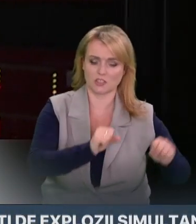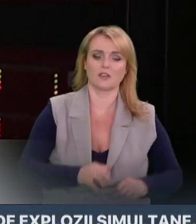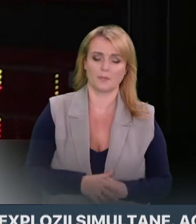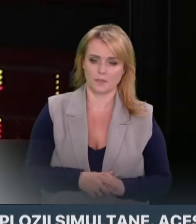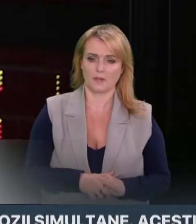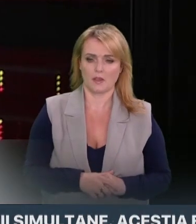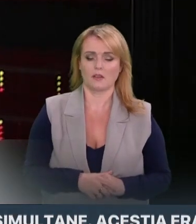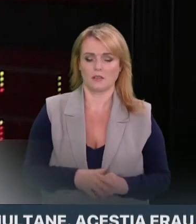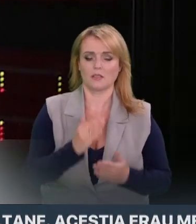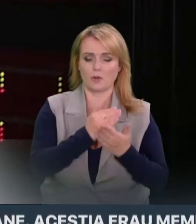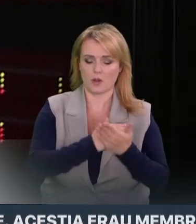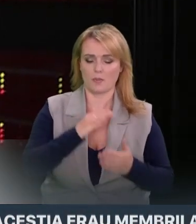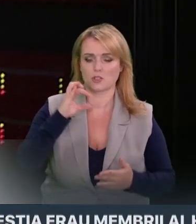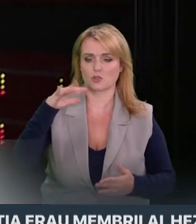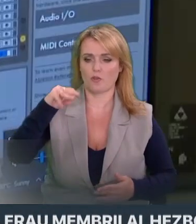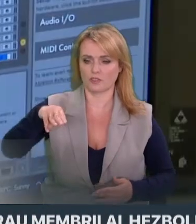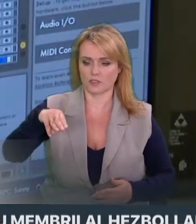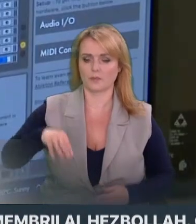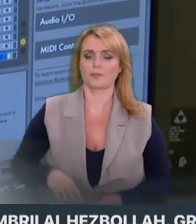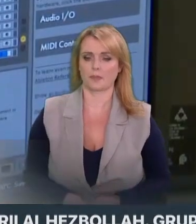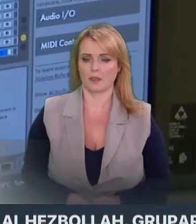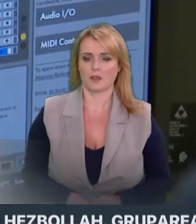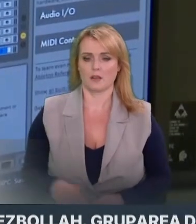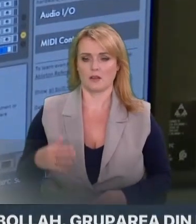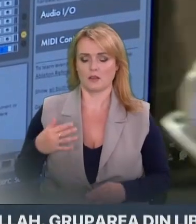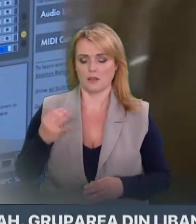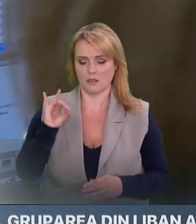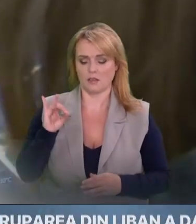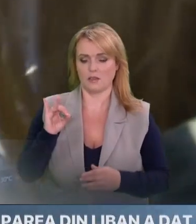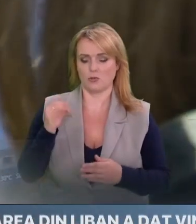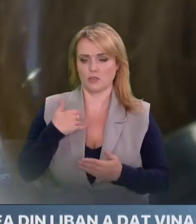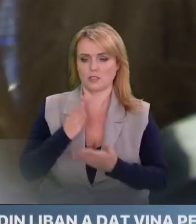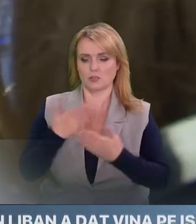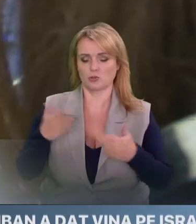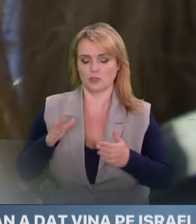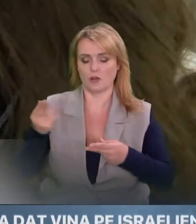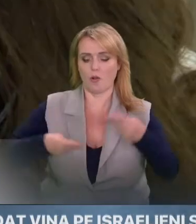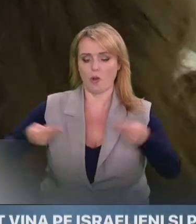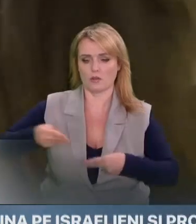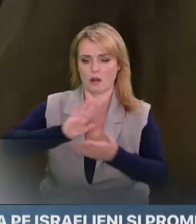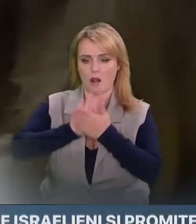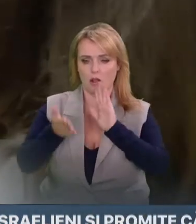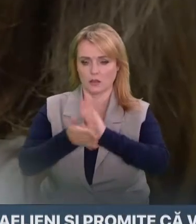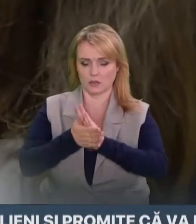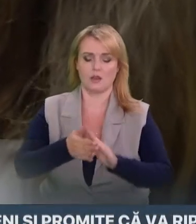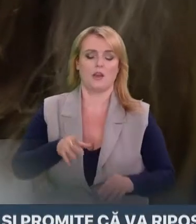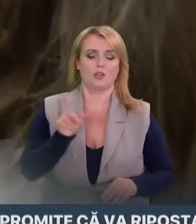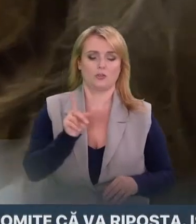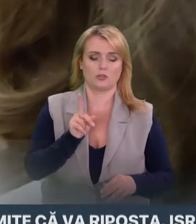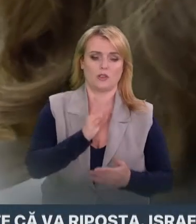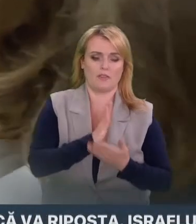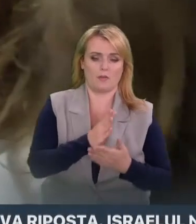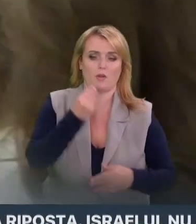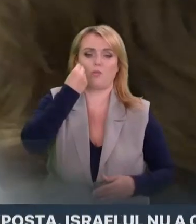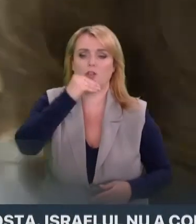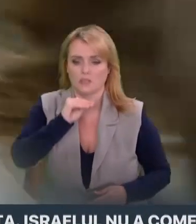soft utilizate la nivel global. Am negociat și am semnat cu ei parteneriate care au condus la îmbunătățirea și modernizarea